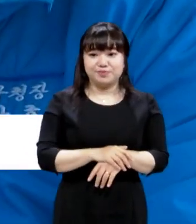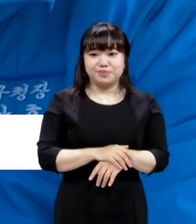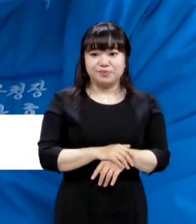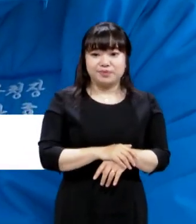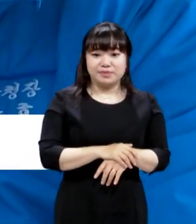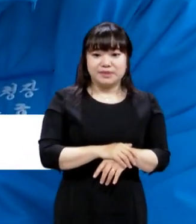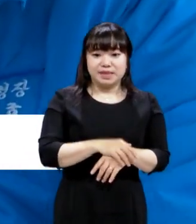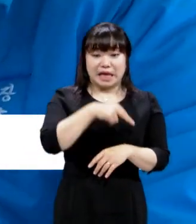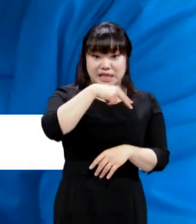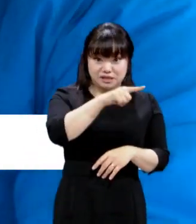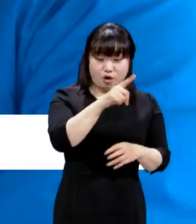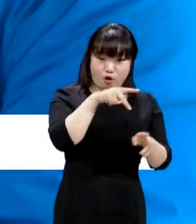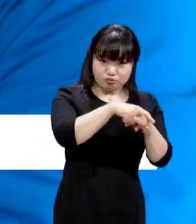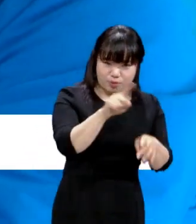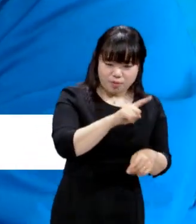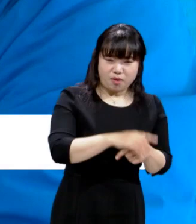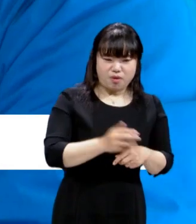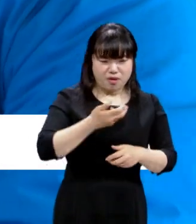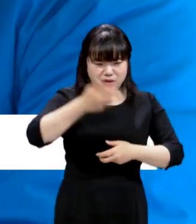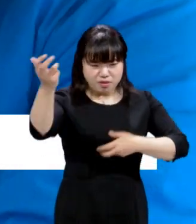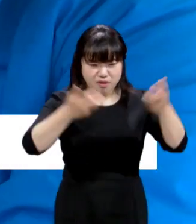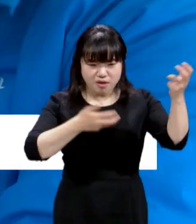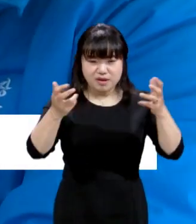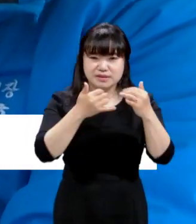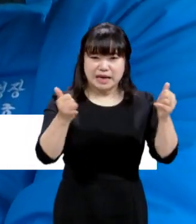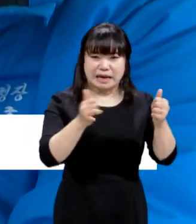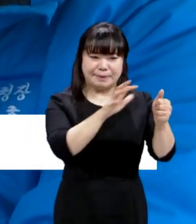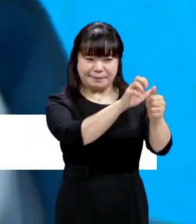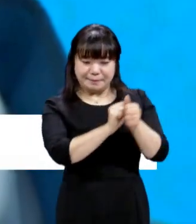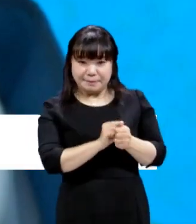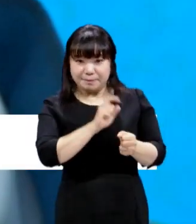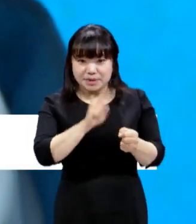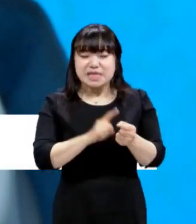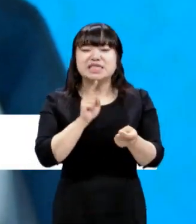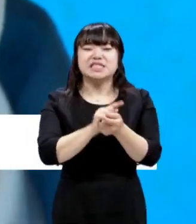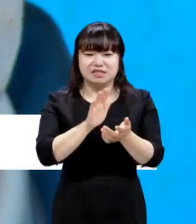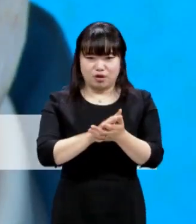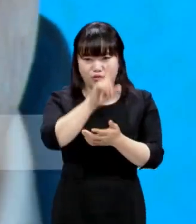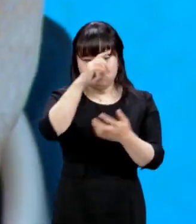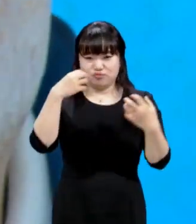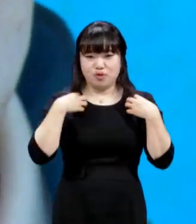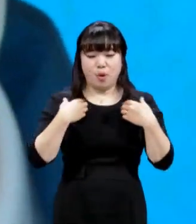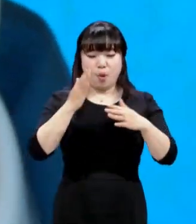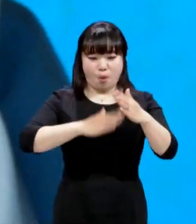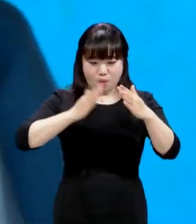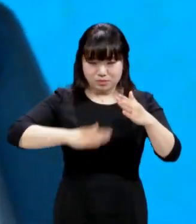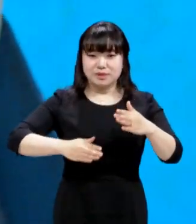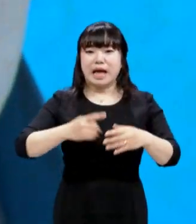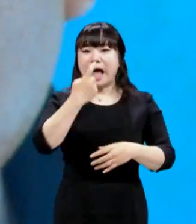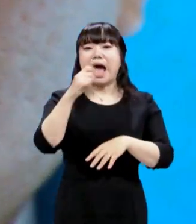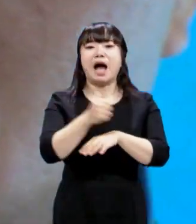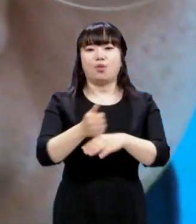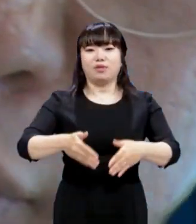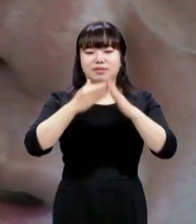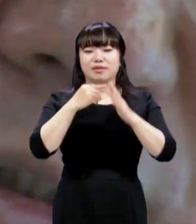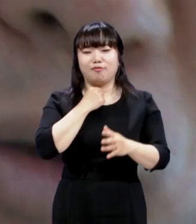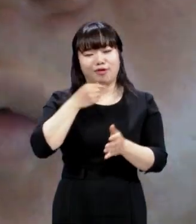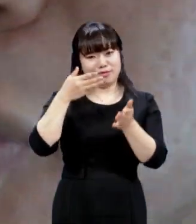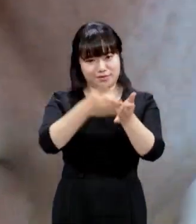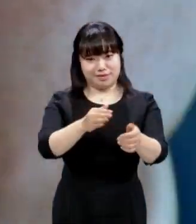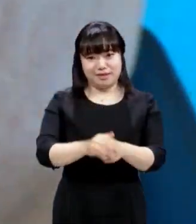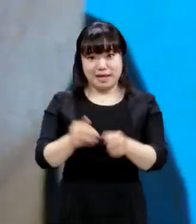민주당 후보는 떠나는 중 고등학생을 잡기 위해 중구청이 직접 운영하는 00 학원을 설립하게 따고 밝혔습니다